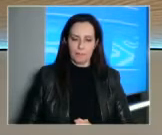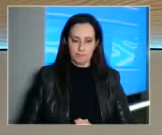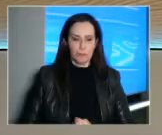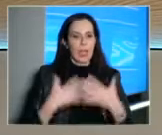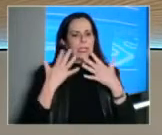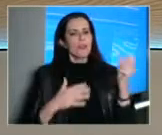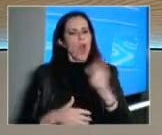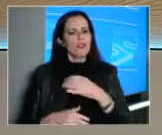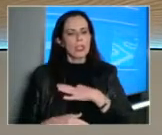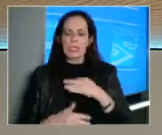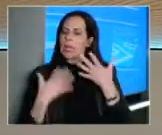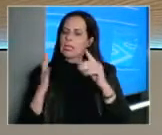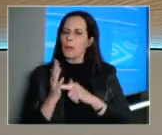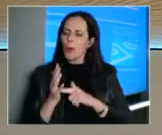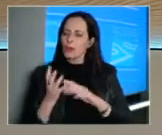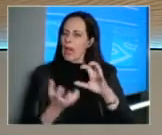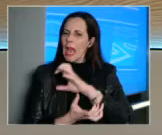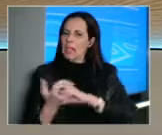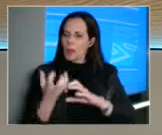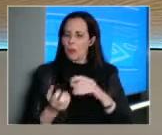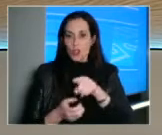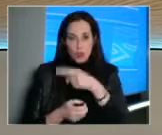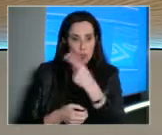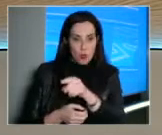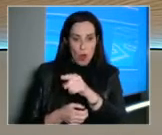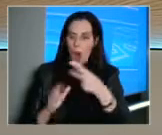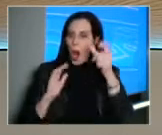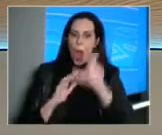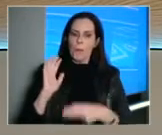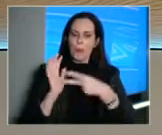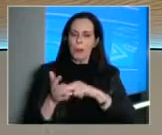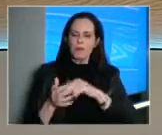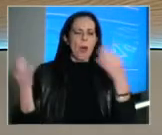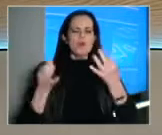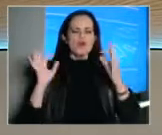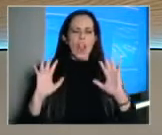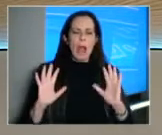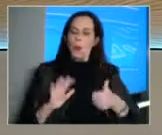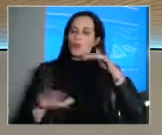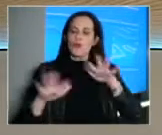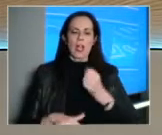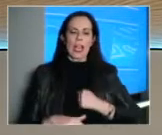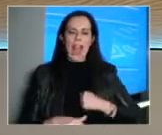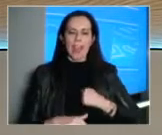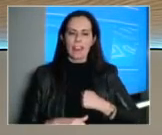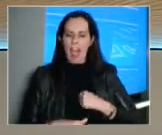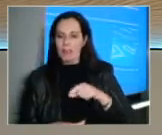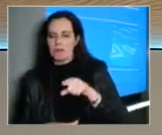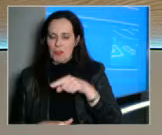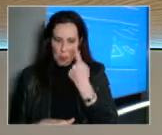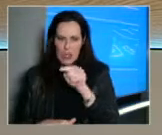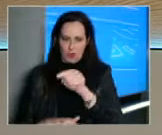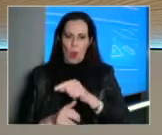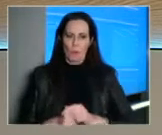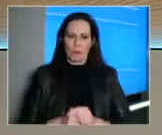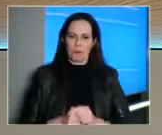סיפור השבוע שלי הוא סיפור ההסתבכות של מי שנחשב לפוליטיקאי המושלם, ראש ממשלת קנדה, ג'סטין